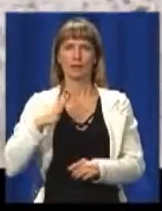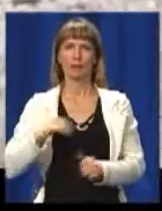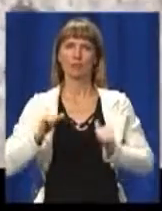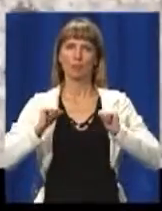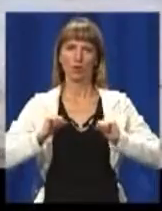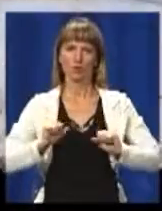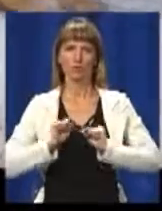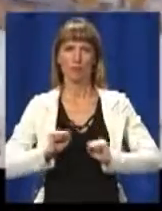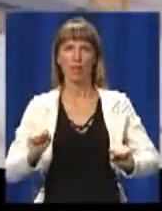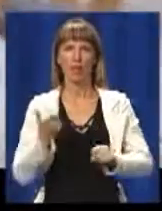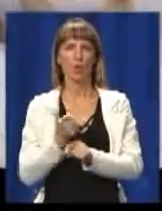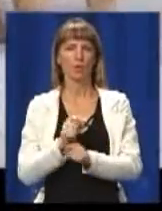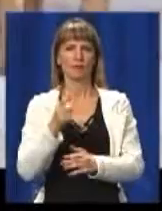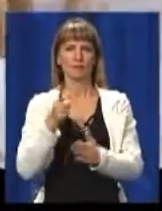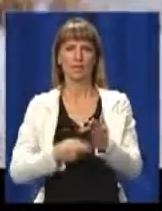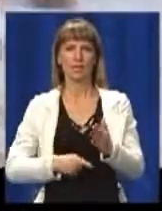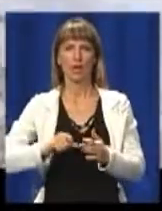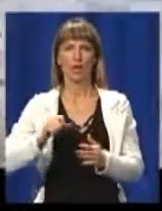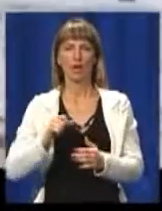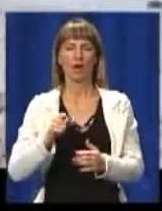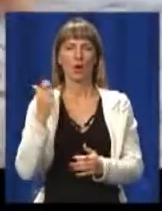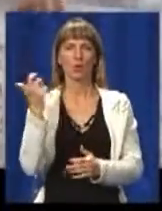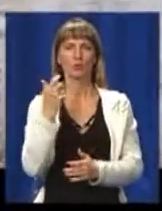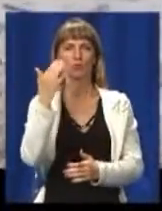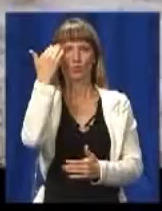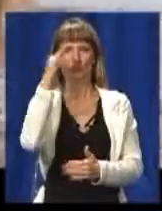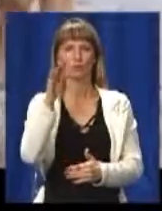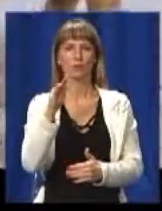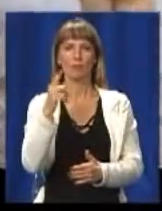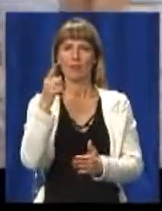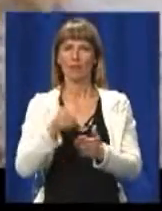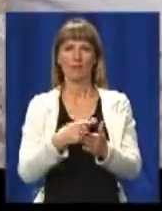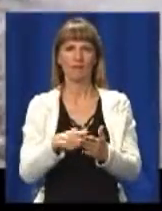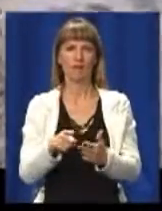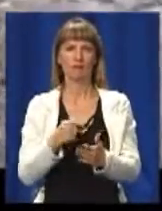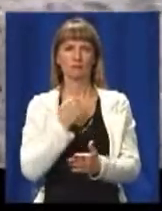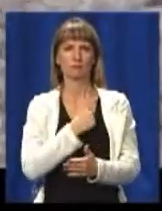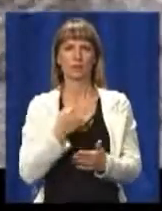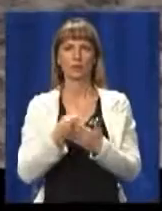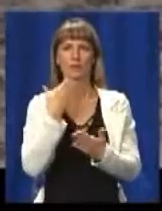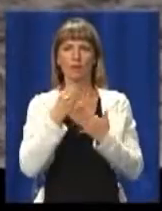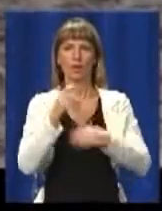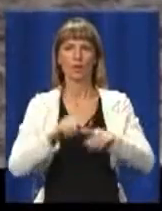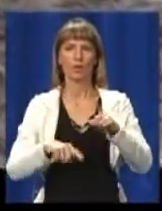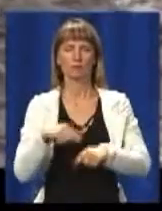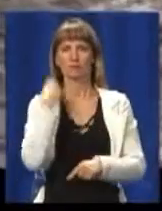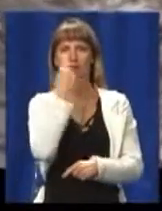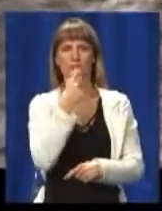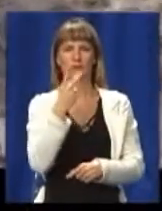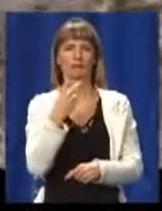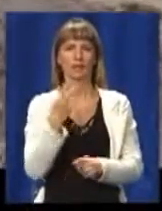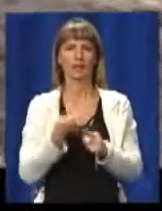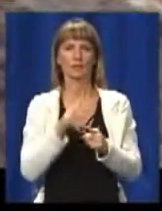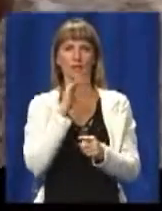спокійні, відважні, дуже віддані хазяїнові. Але чужим не довіряють, агресивні до своїх родичів. Зовнішній вигляд Тоса